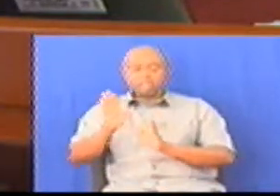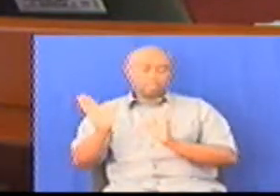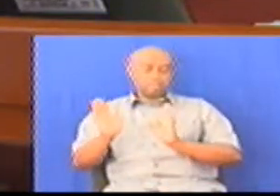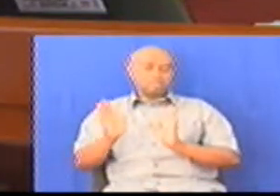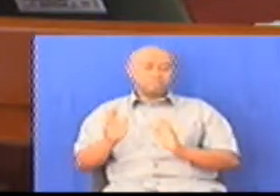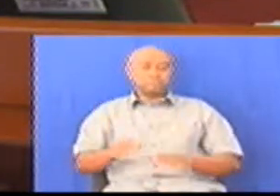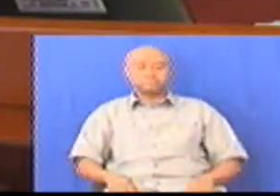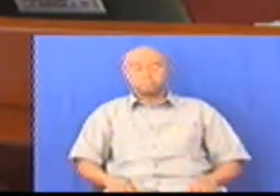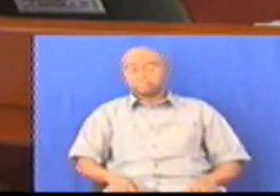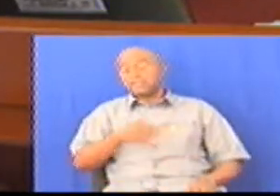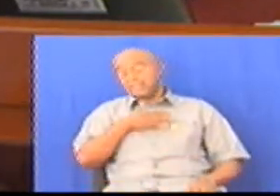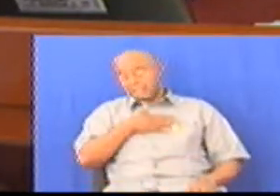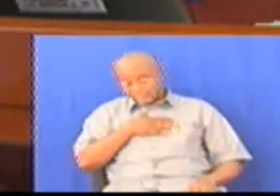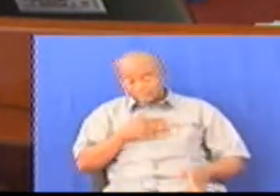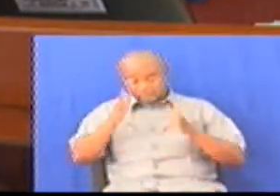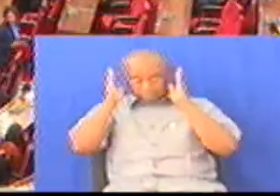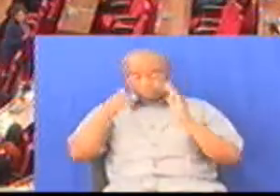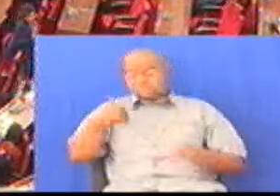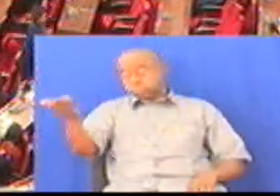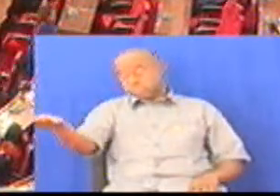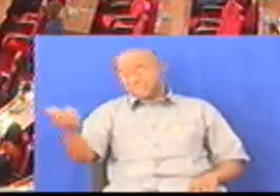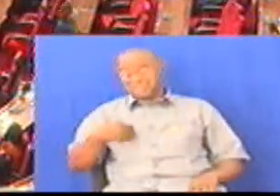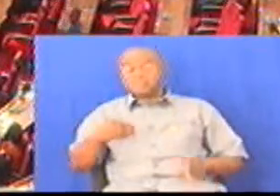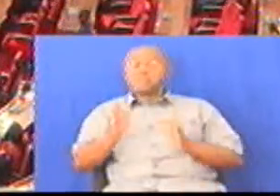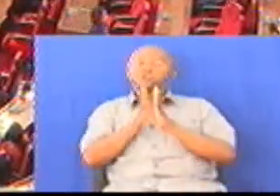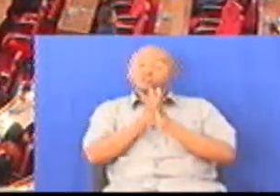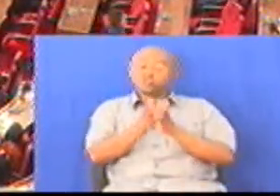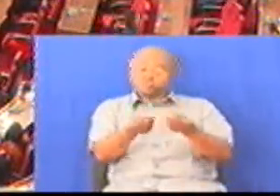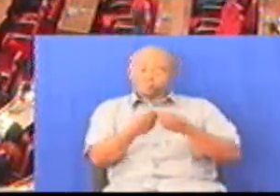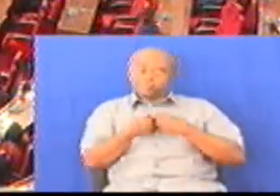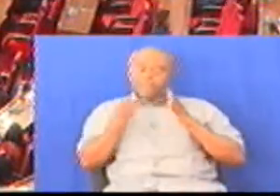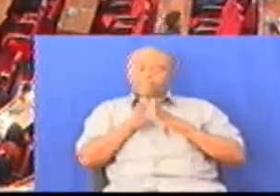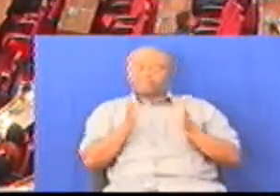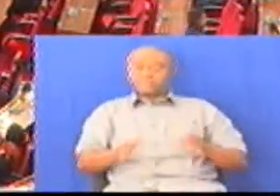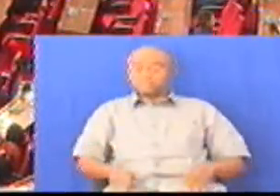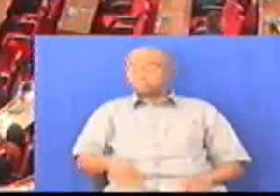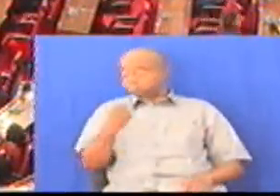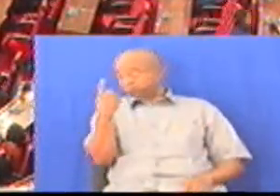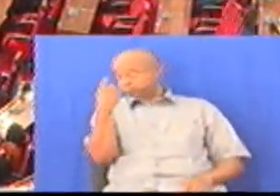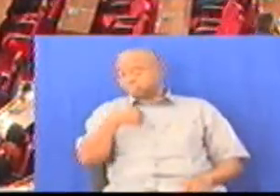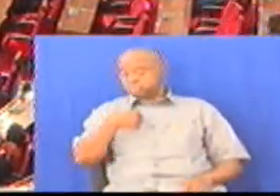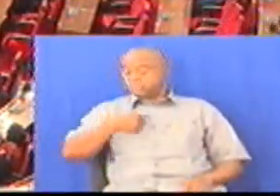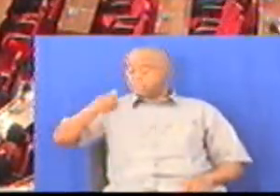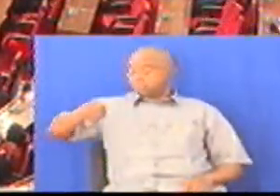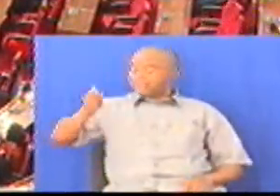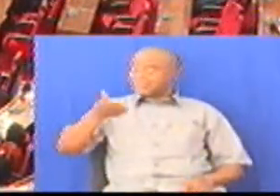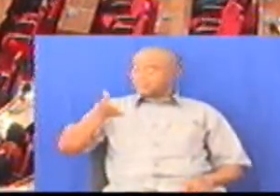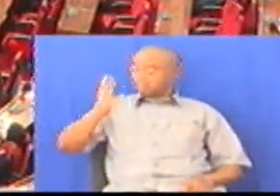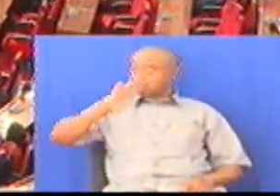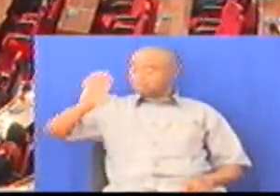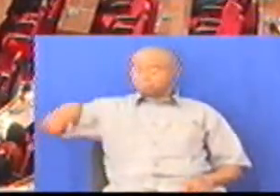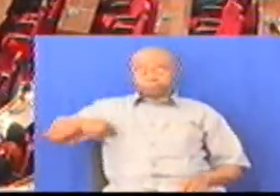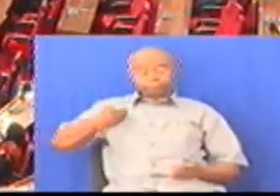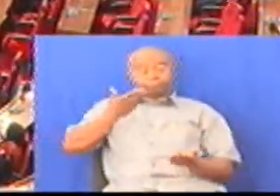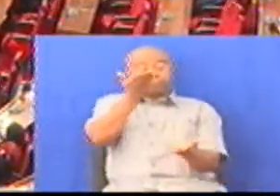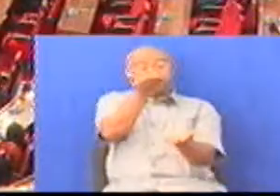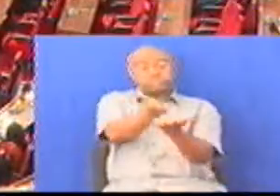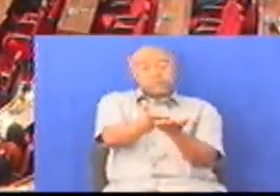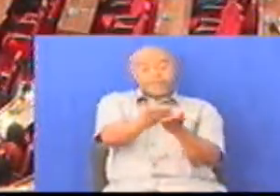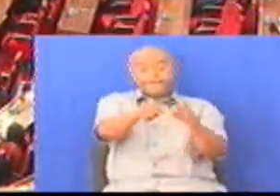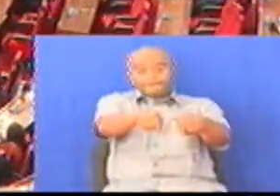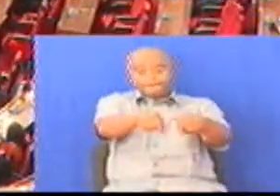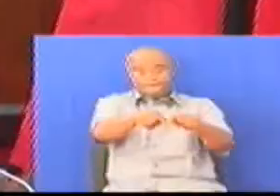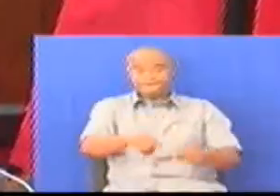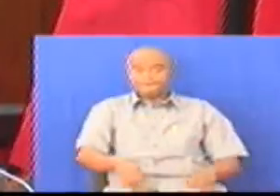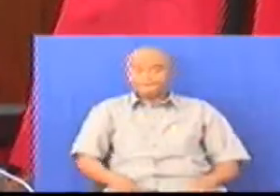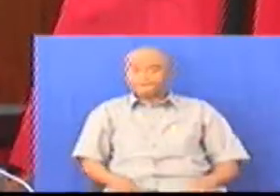zinaisha. Asante sana Mheshimiwa Spika. Nashukuru kupata fursa kuchangia. Niipongeze serikali kwa kuleta mswada huu wa finance bill